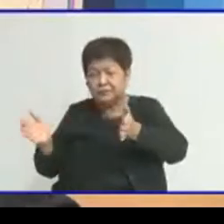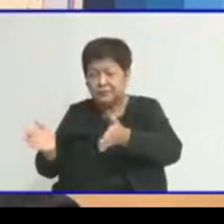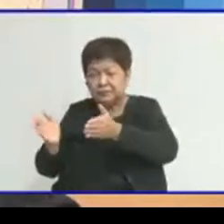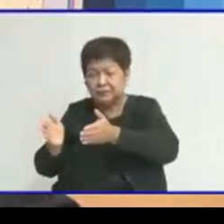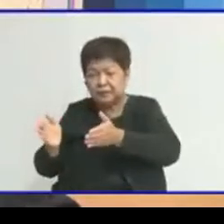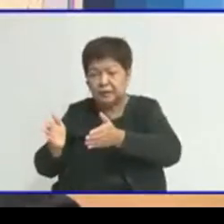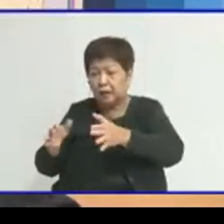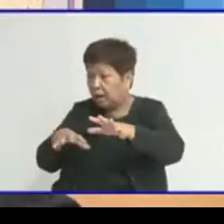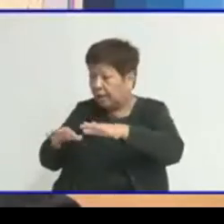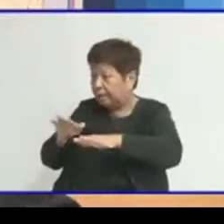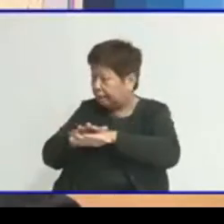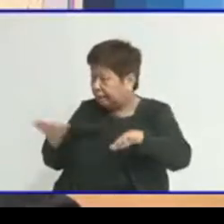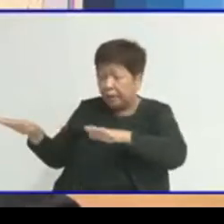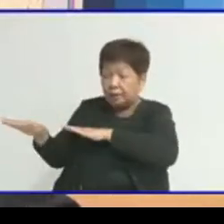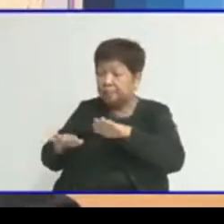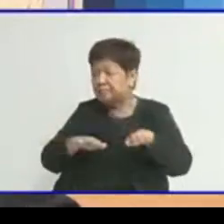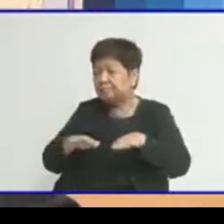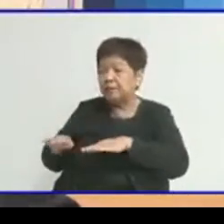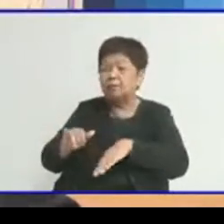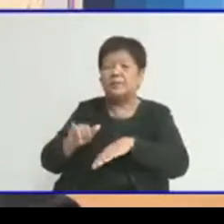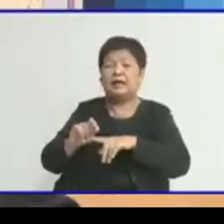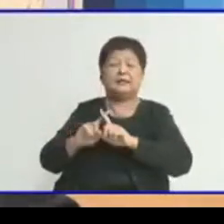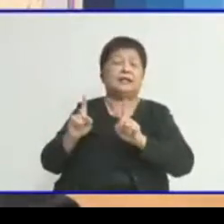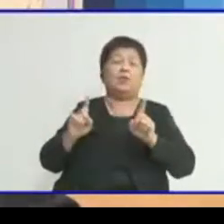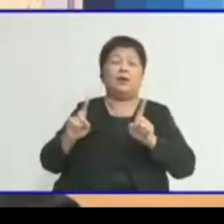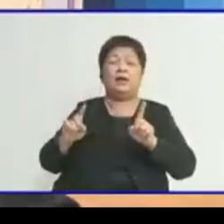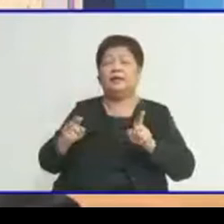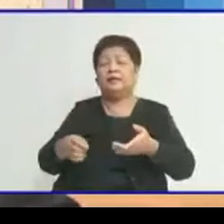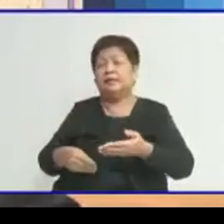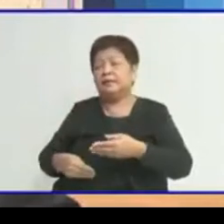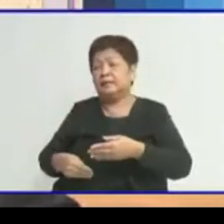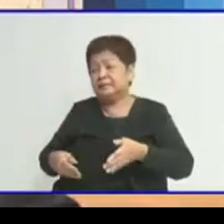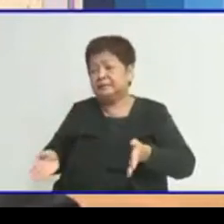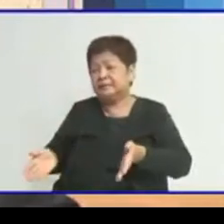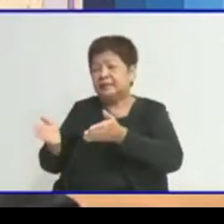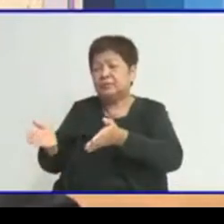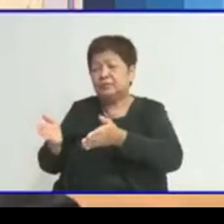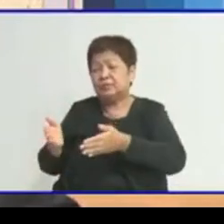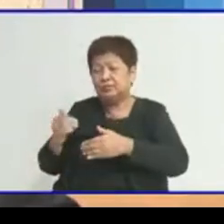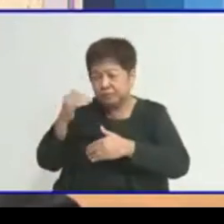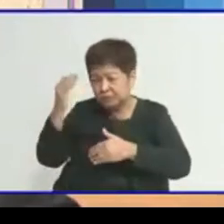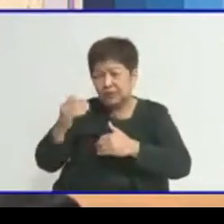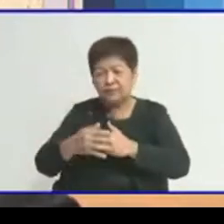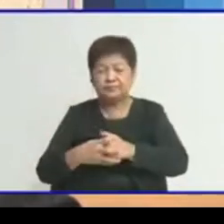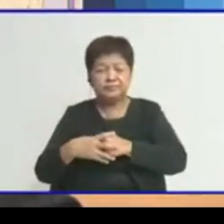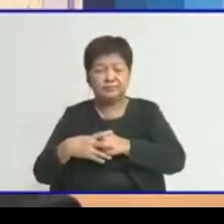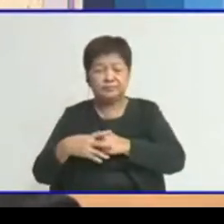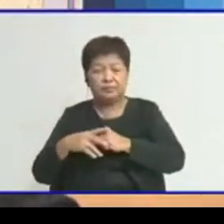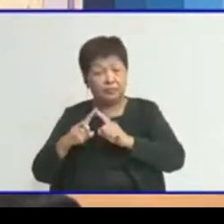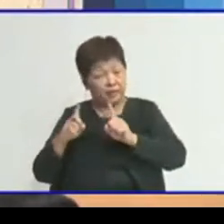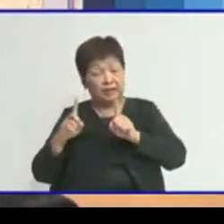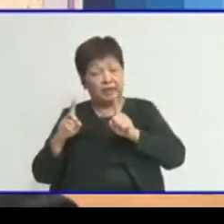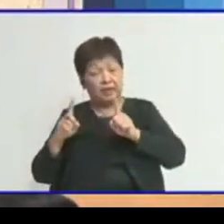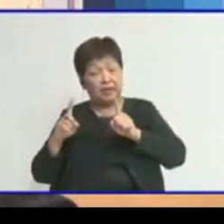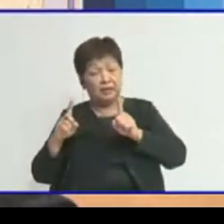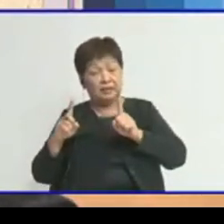ในการปฏิบัติงานด้านนี้ยูนิเซียก็จะทำแทนไปก่อน แต่ ถ้าเราพูดถึงตัวระบบการคัดกรอง